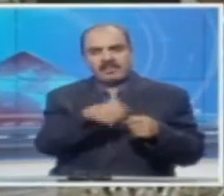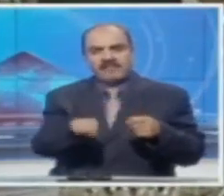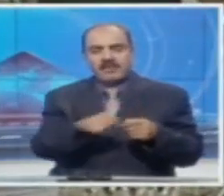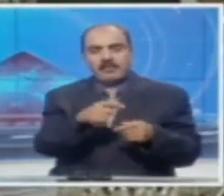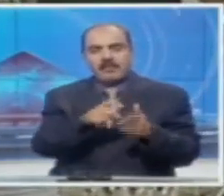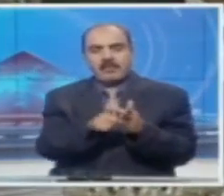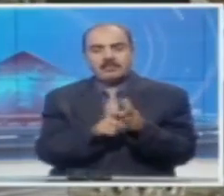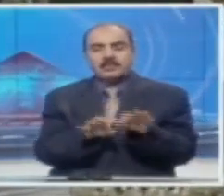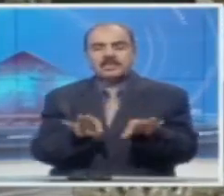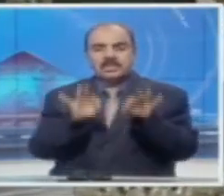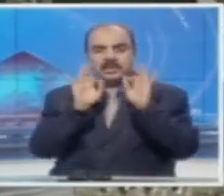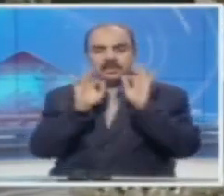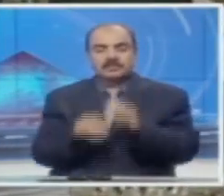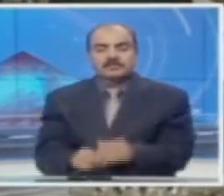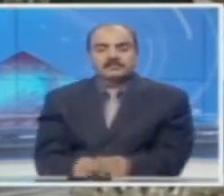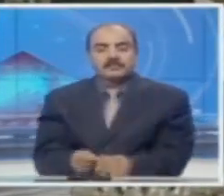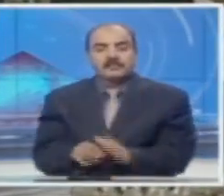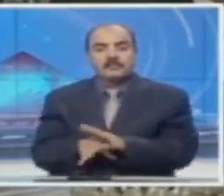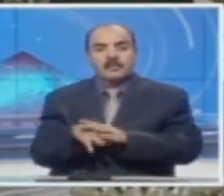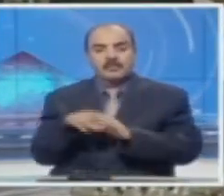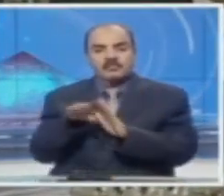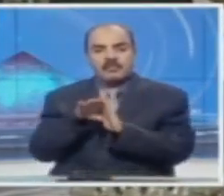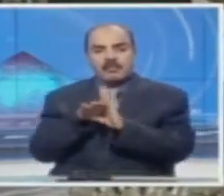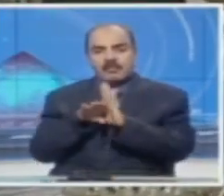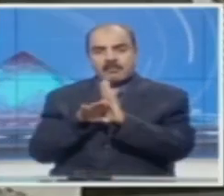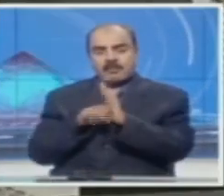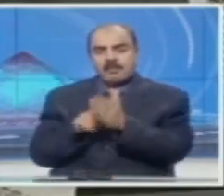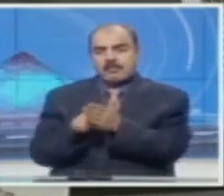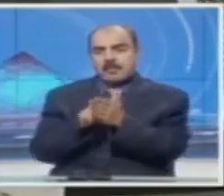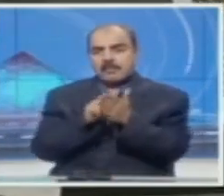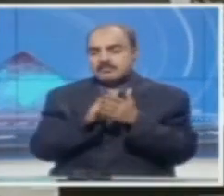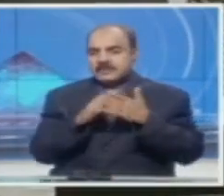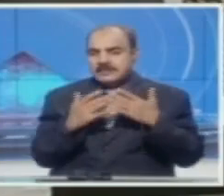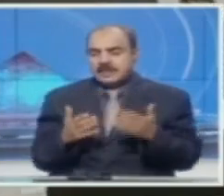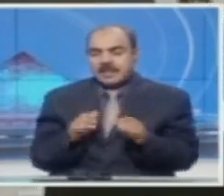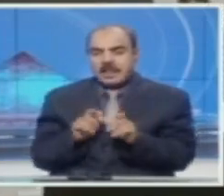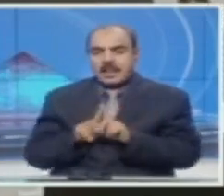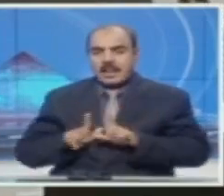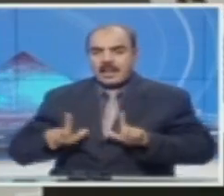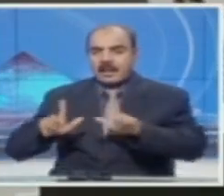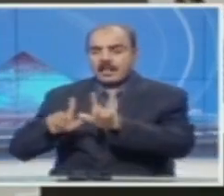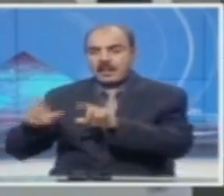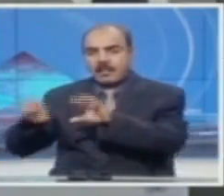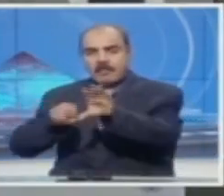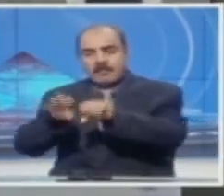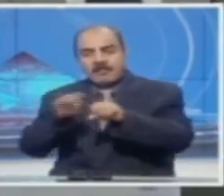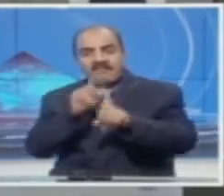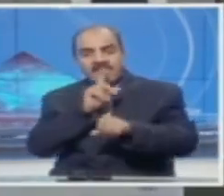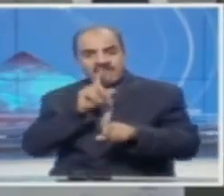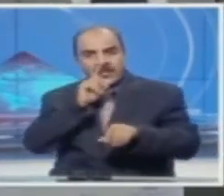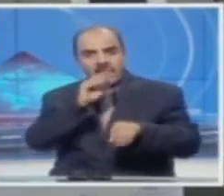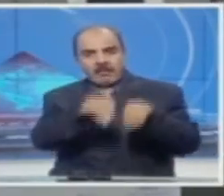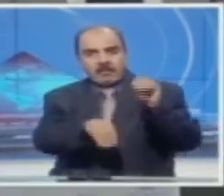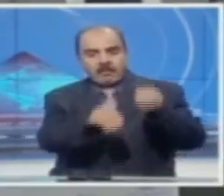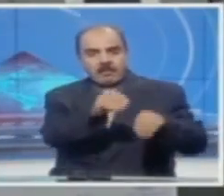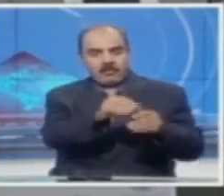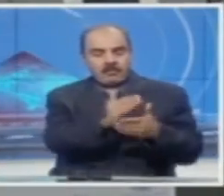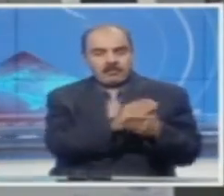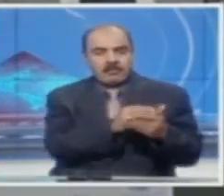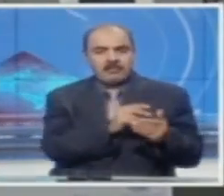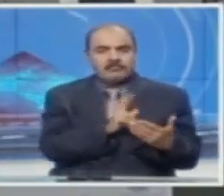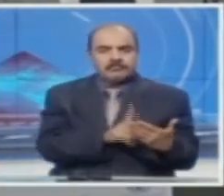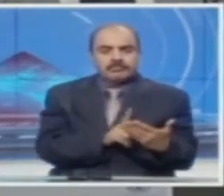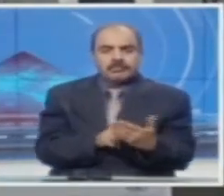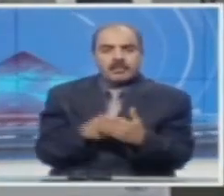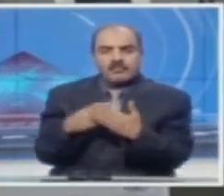على النحو المبين به. وحدد مشروع القانون إجراءات تشكيل اللجنة أو اللجان الفنية المعنية بالبت في طلبات